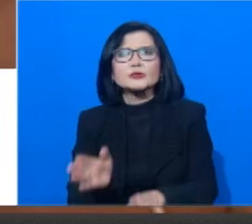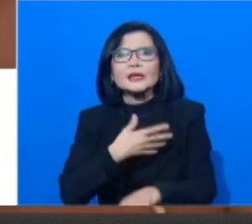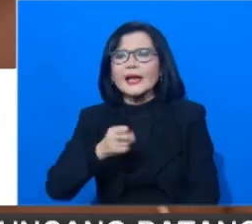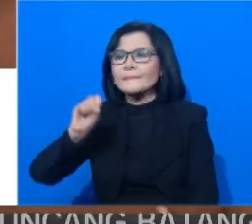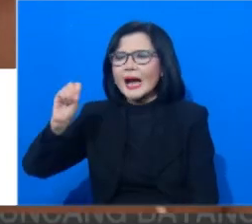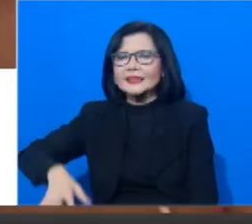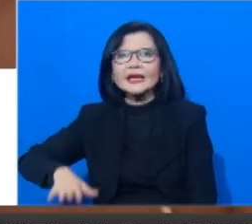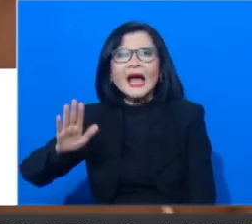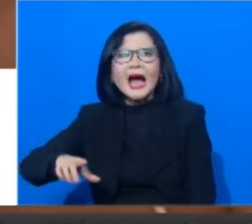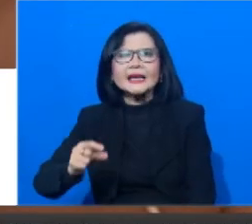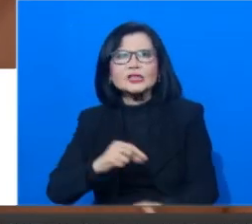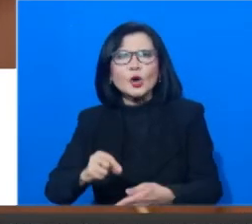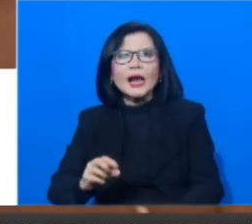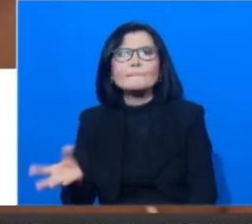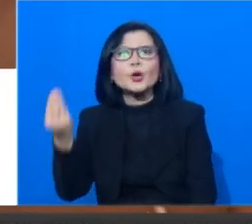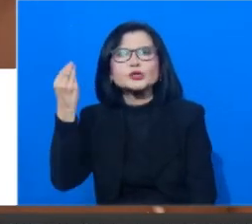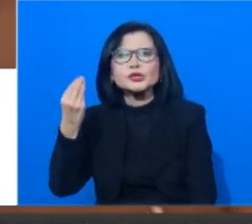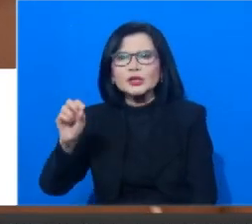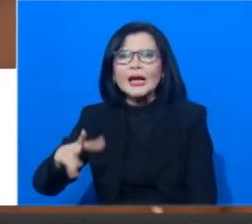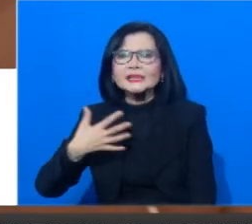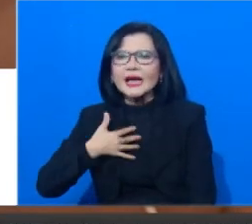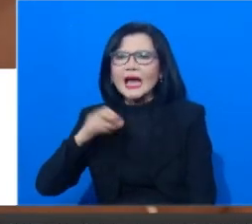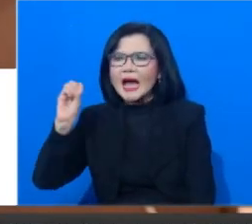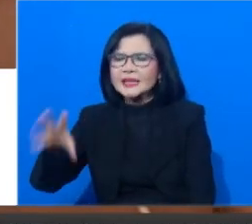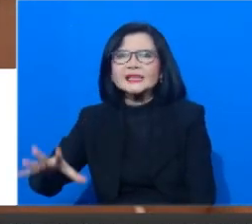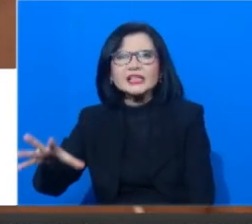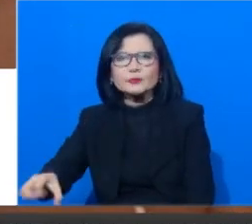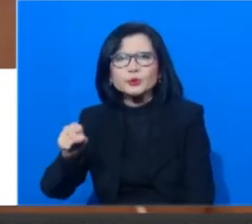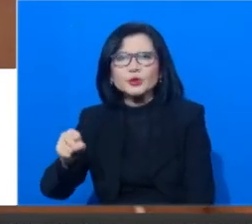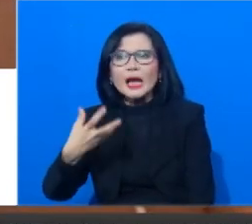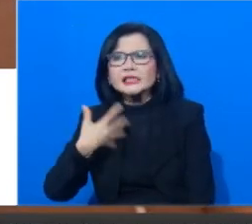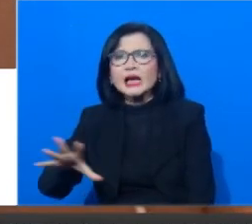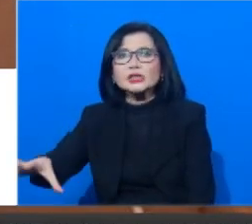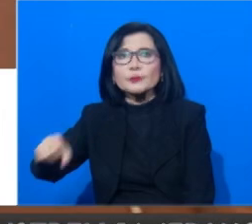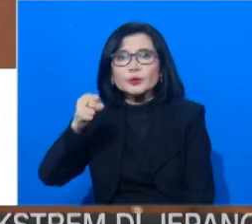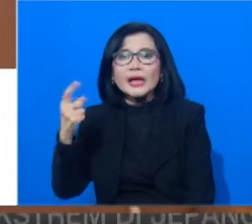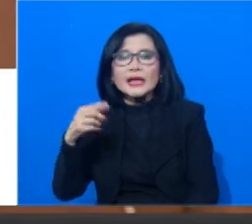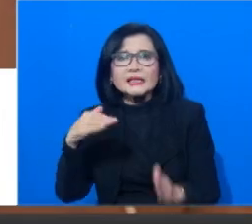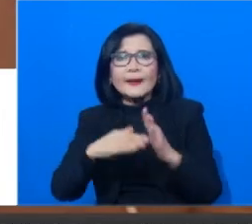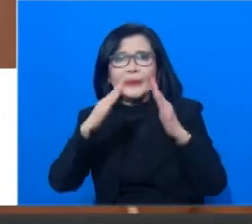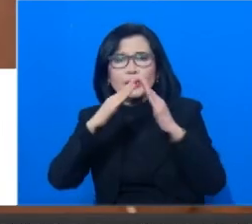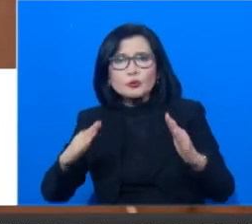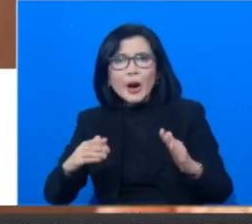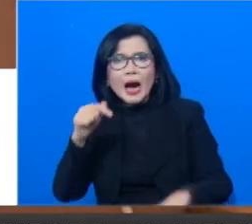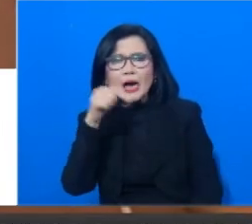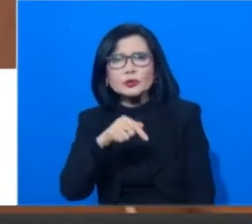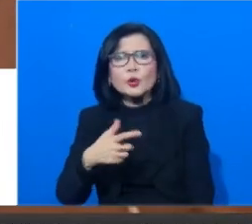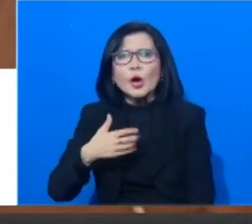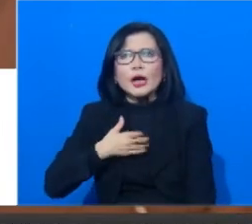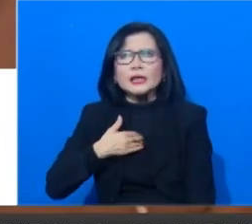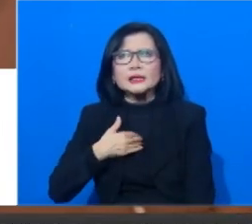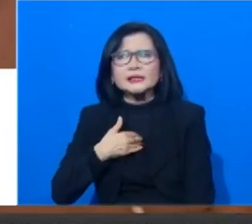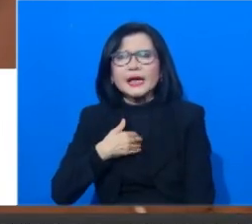anak sekolah anak majikan sekolah terus saya itu menjemput Lalu setelah menjemput itu sampai sampainya di rumah rumah si neneknya itu saya